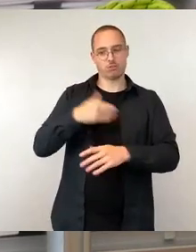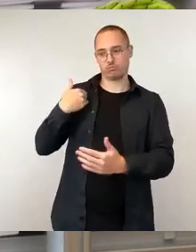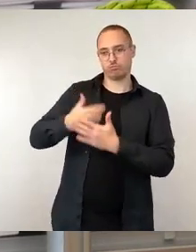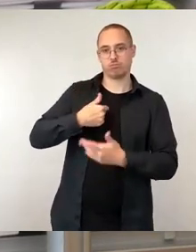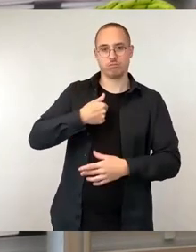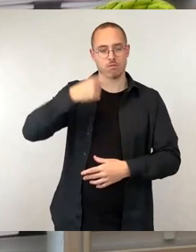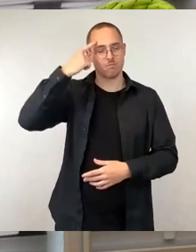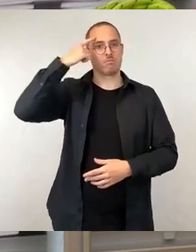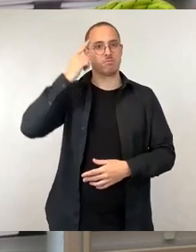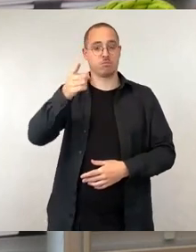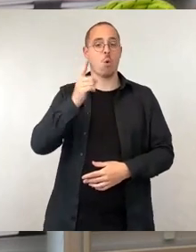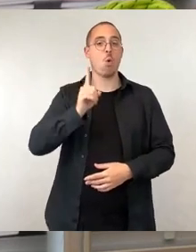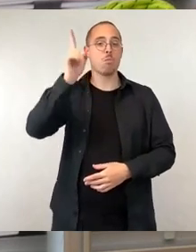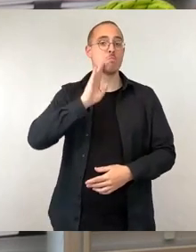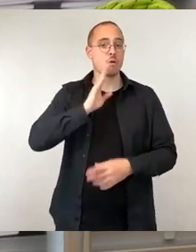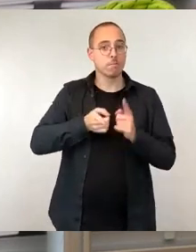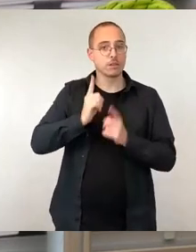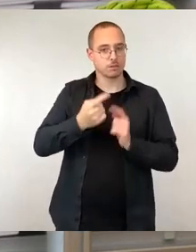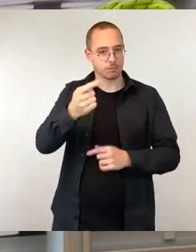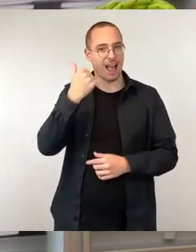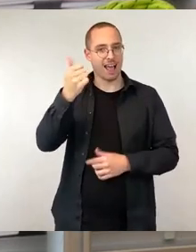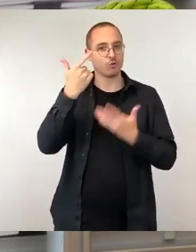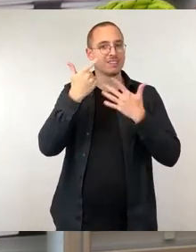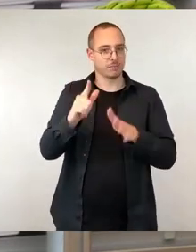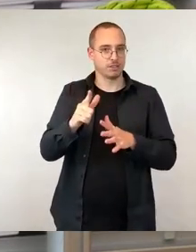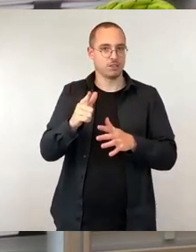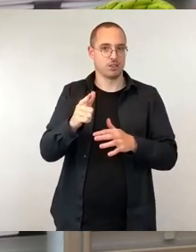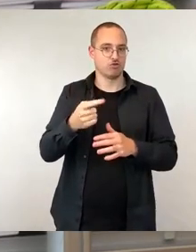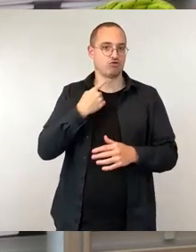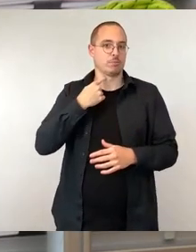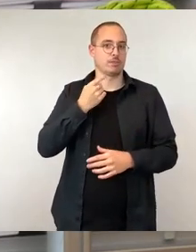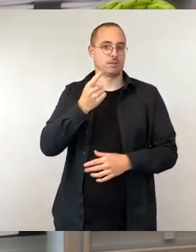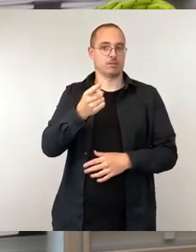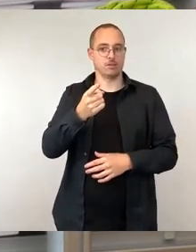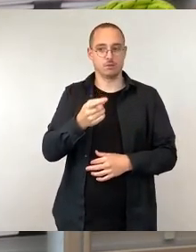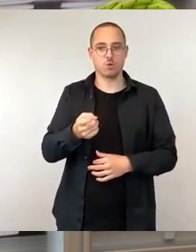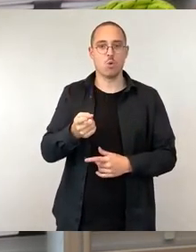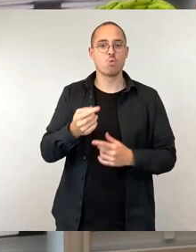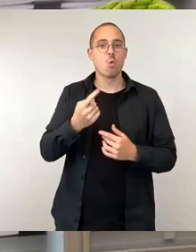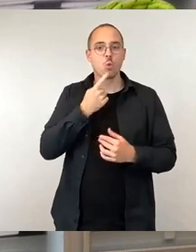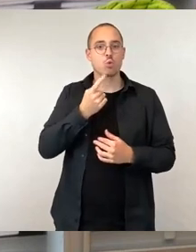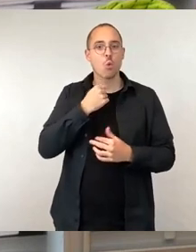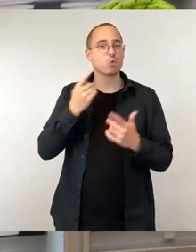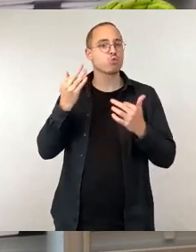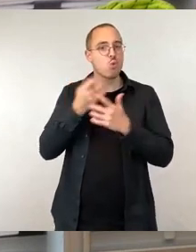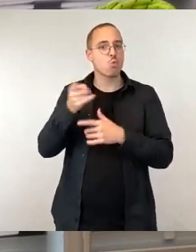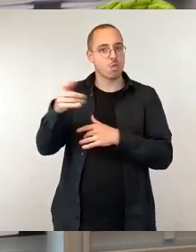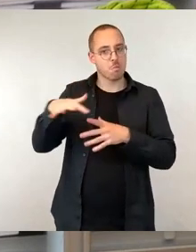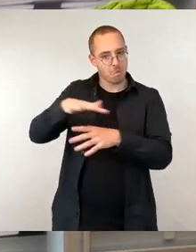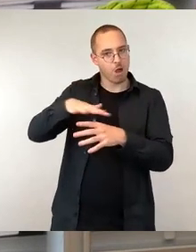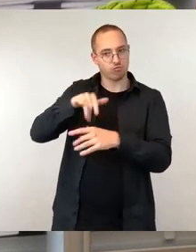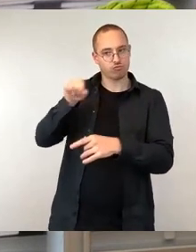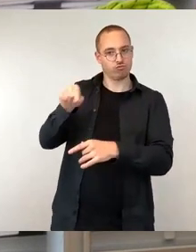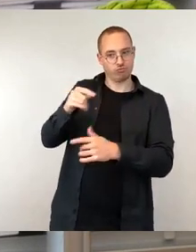dass er sehr oft jetzt dem rot-rot-grünen Lager zugestimmt hat. Wir in den Ausschüssen machen wir Ausschussarbeit. Und da sind